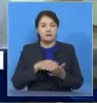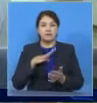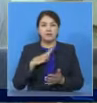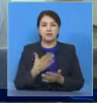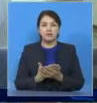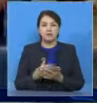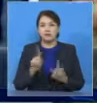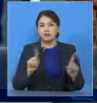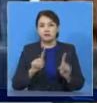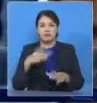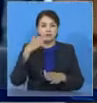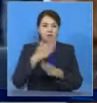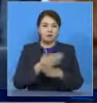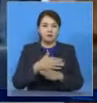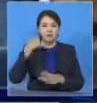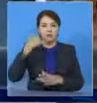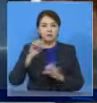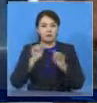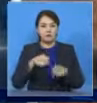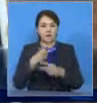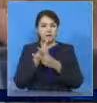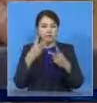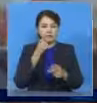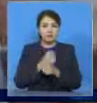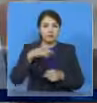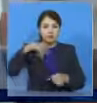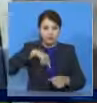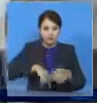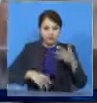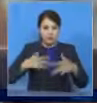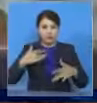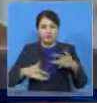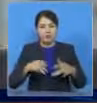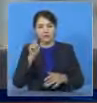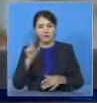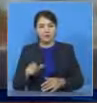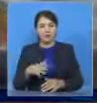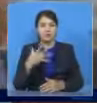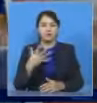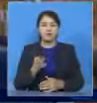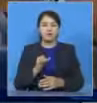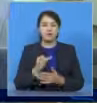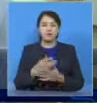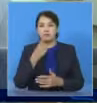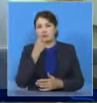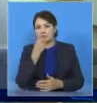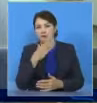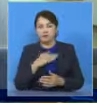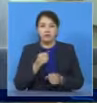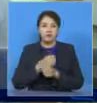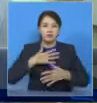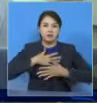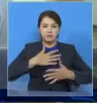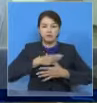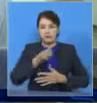особенностью является то, что с помощью планшета можно увидеть работу внутренних органов человека. 5 можем затрагивать кровообращение, работу